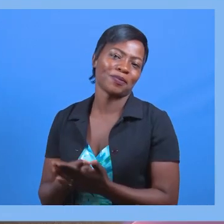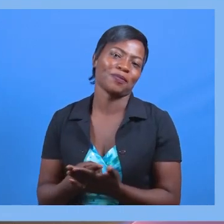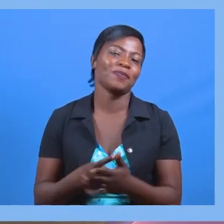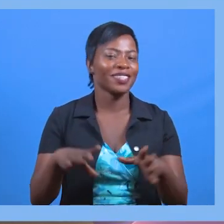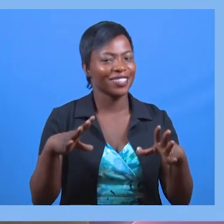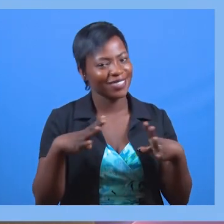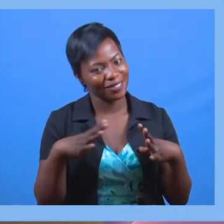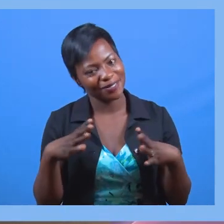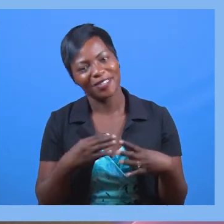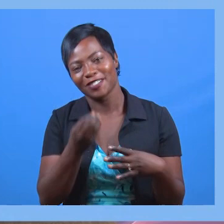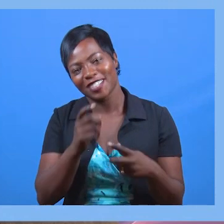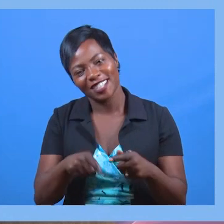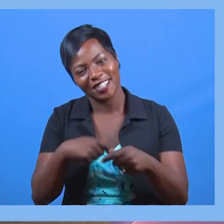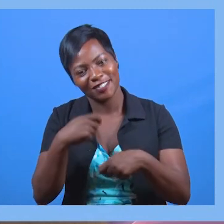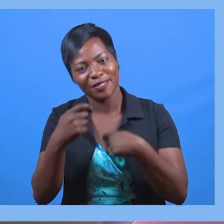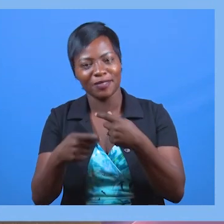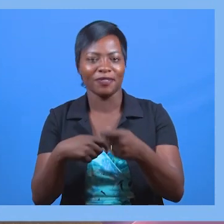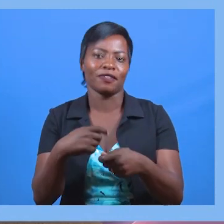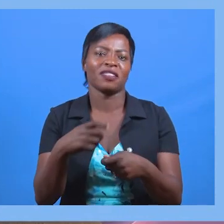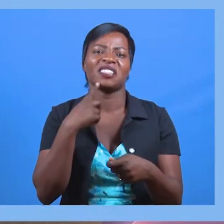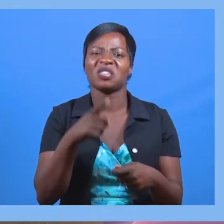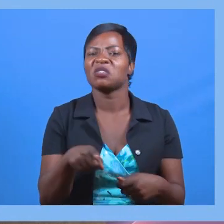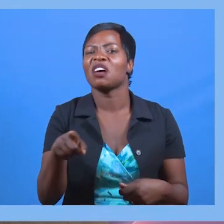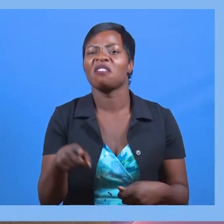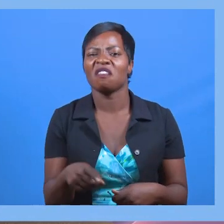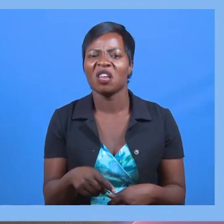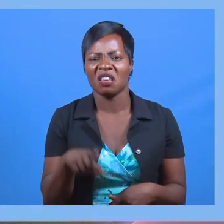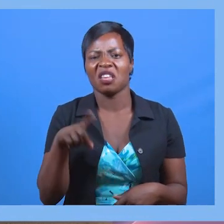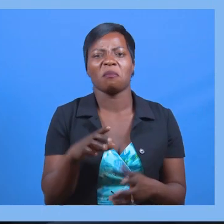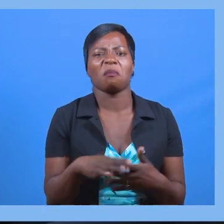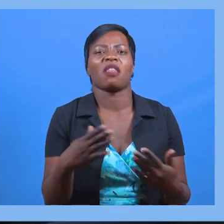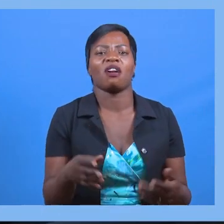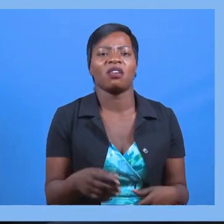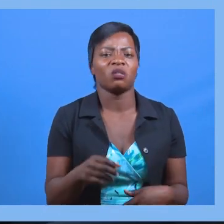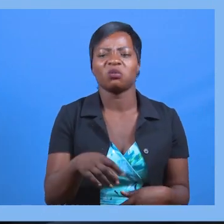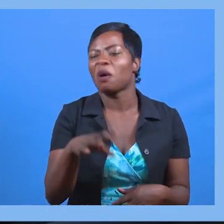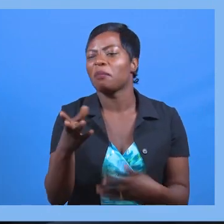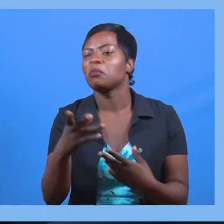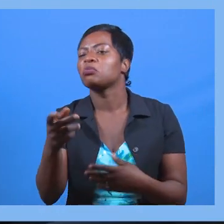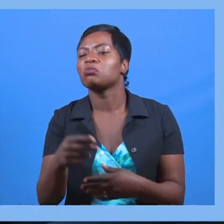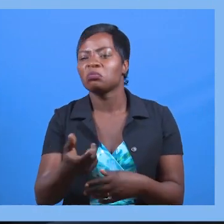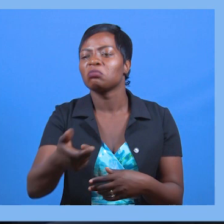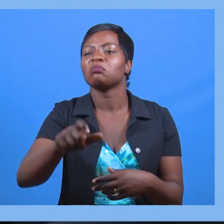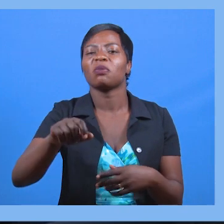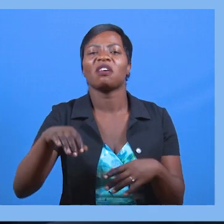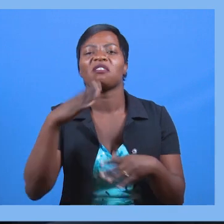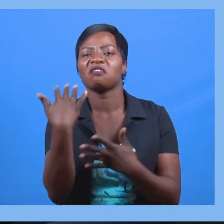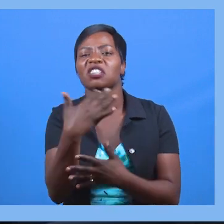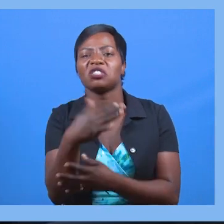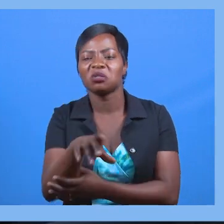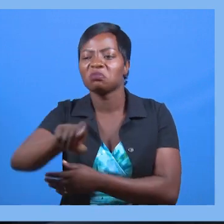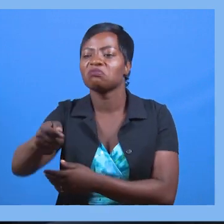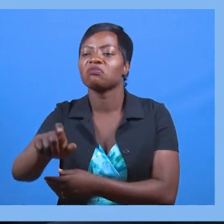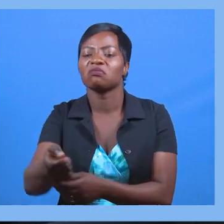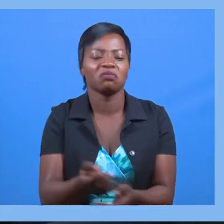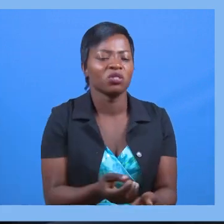pasaidi kunzi handisi vanga vasina kutaura, saka ingonhonga iwoyo mashizha maviri emuri waya muvapei papapa, nokuti